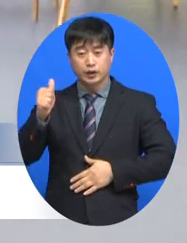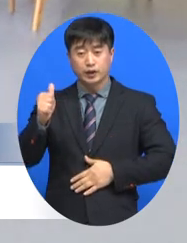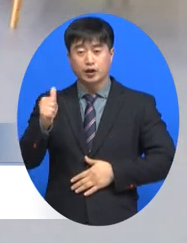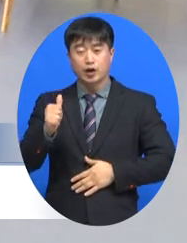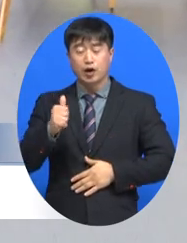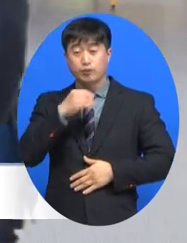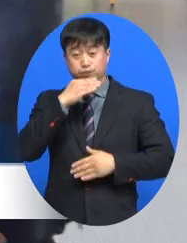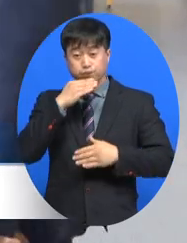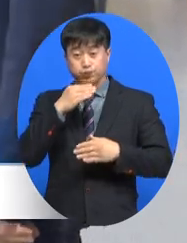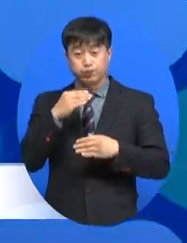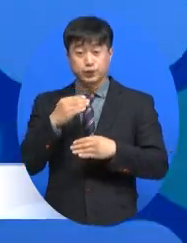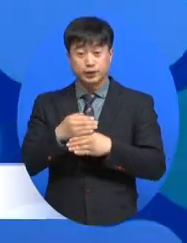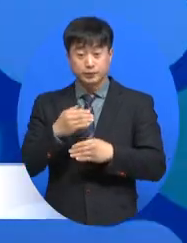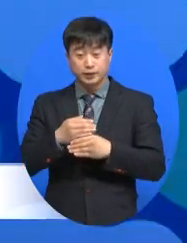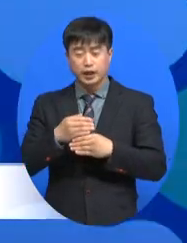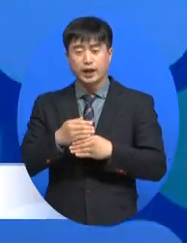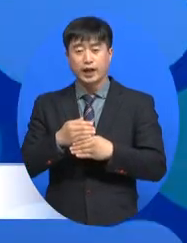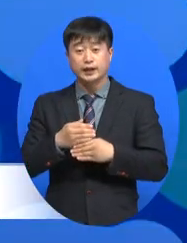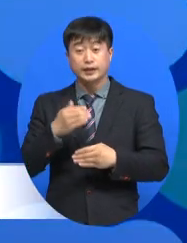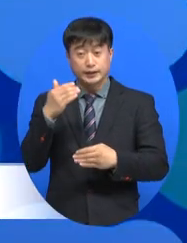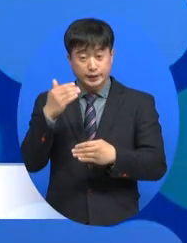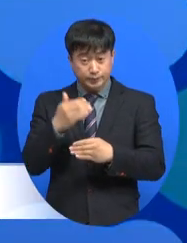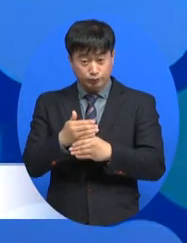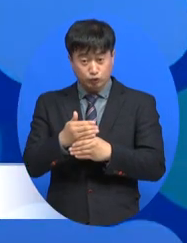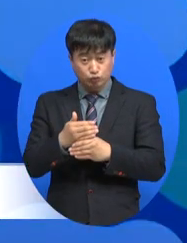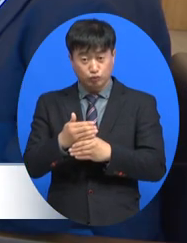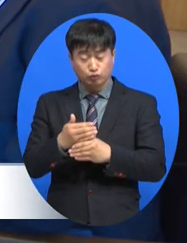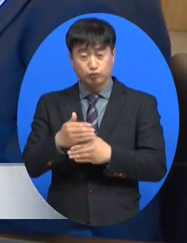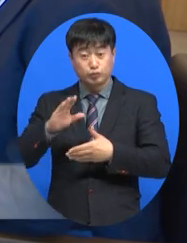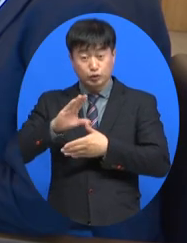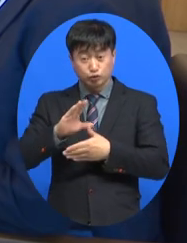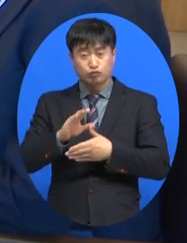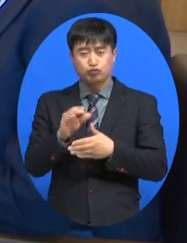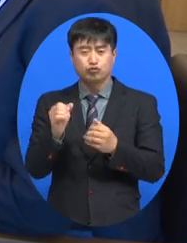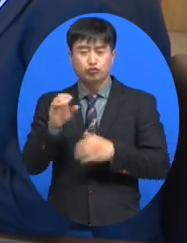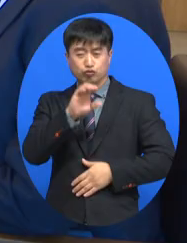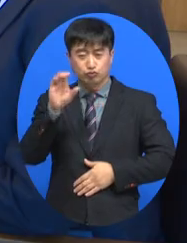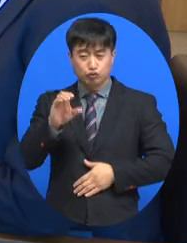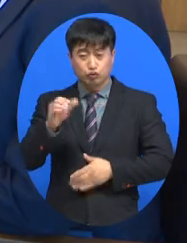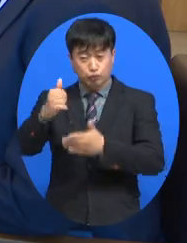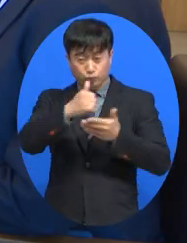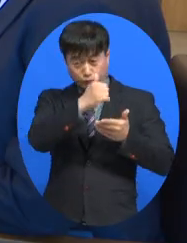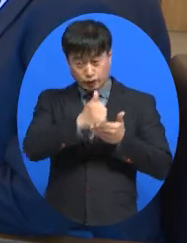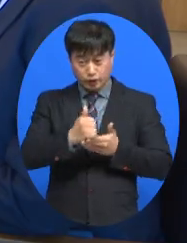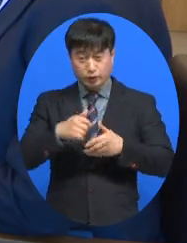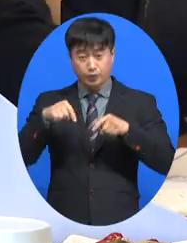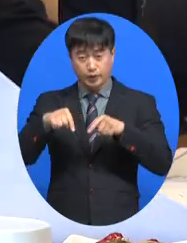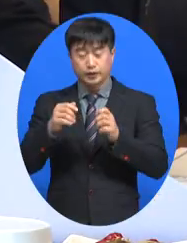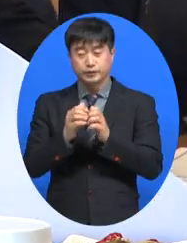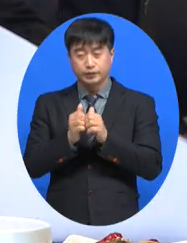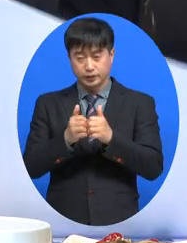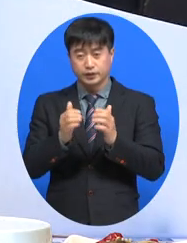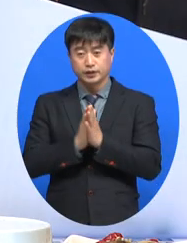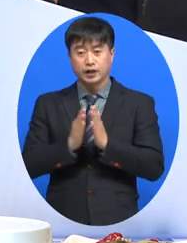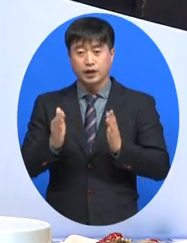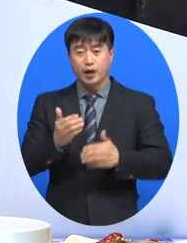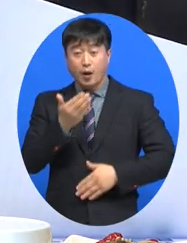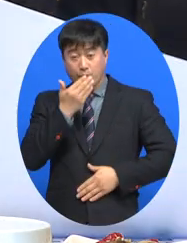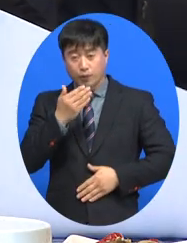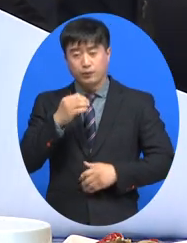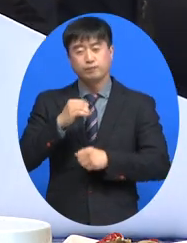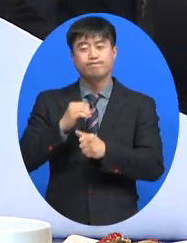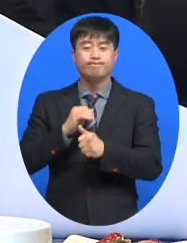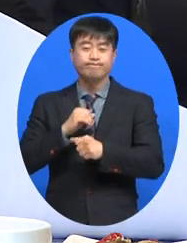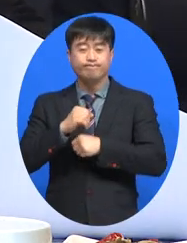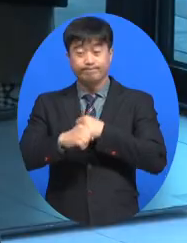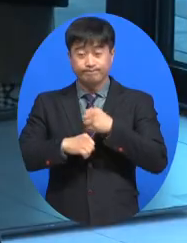김동연 경기지사가 북미와 유럽 주한 상공회의소 대표들을 초청해 간담회를 열었습니다. 식사를 하며